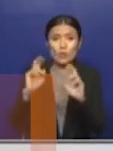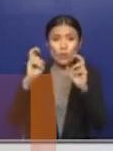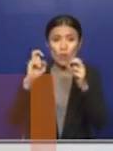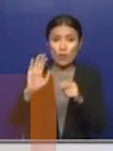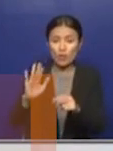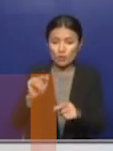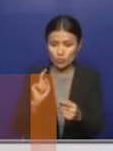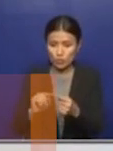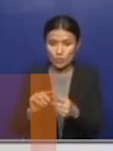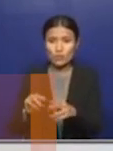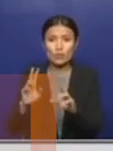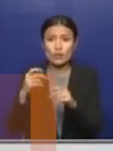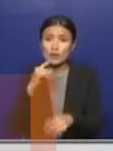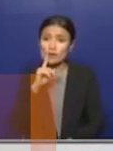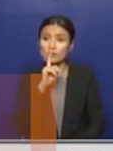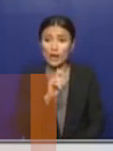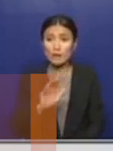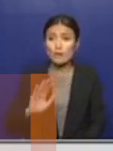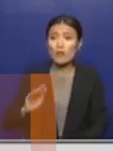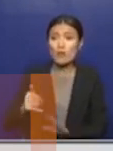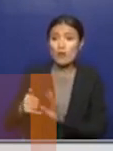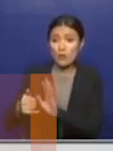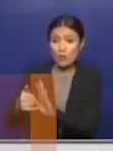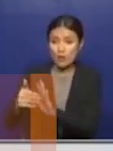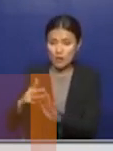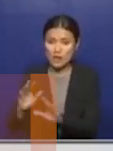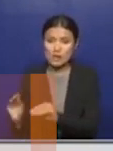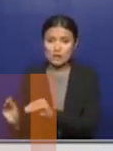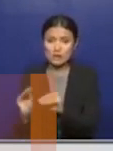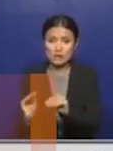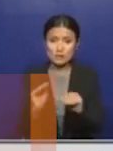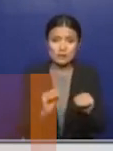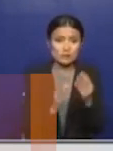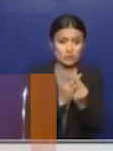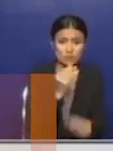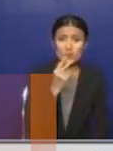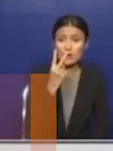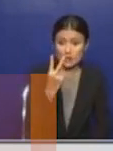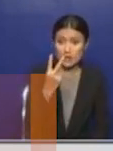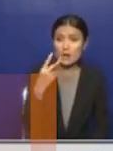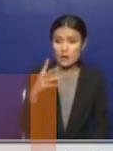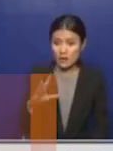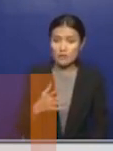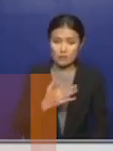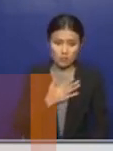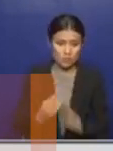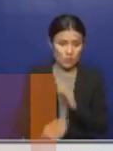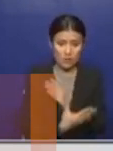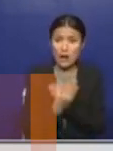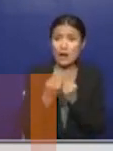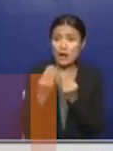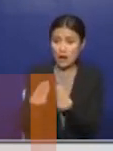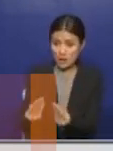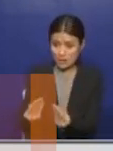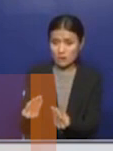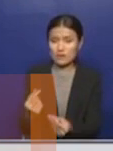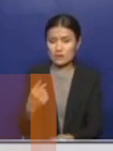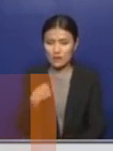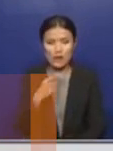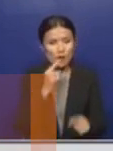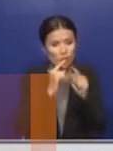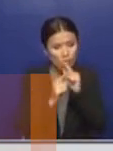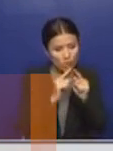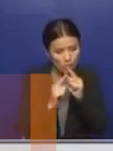2สัปดาห์ต่อกันผมก็เลยให้โอกาสท่านจิรยุเนี่ยเอาปัญหานั้นหาลือสั้นๆ สัก5นา